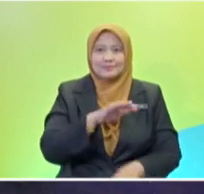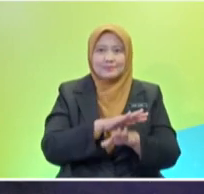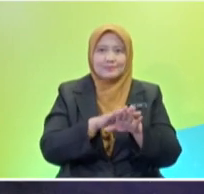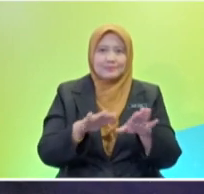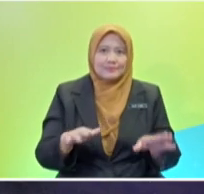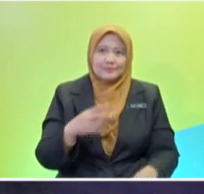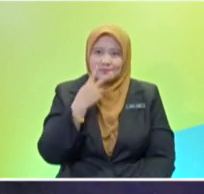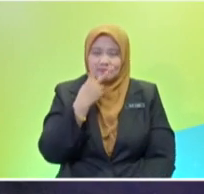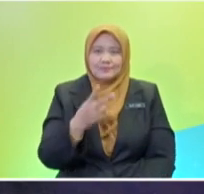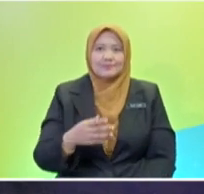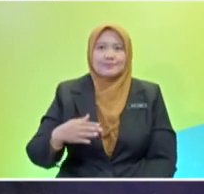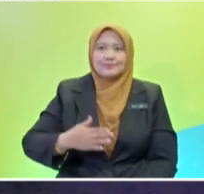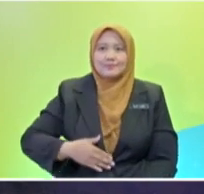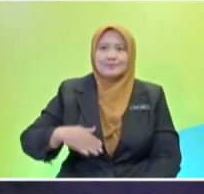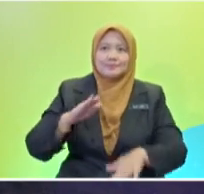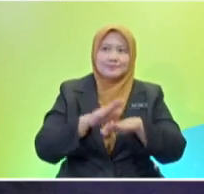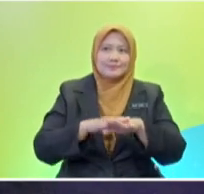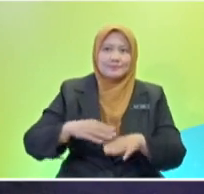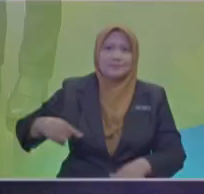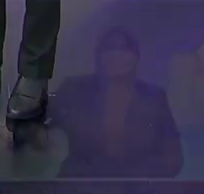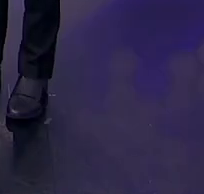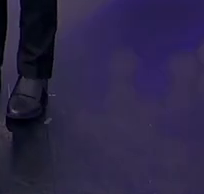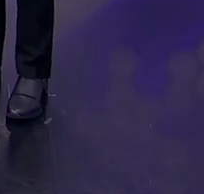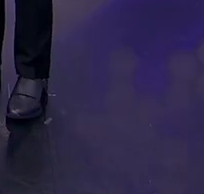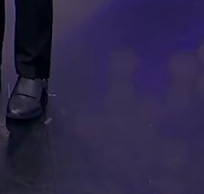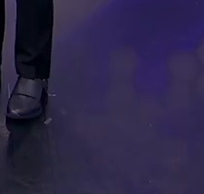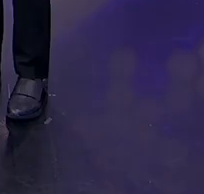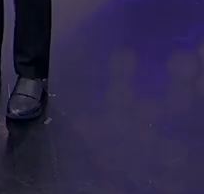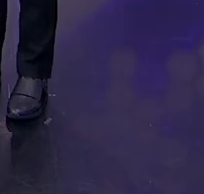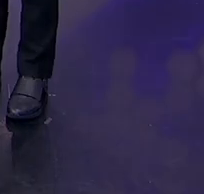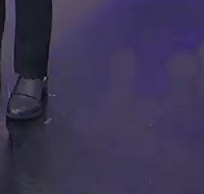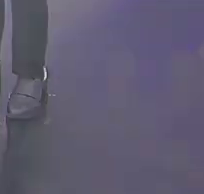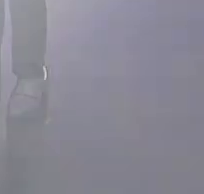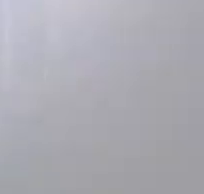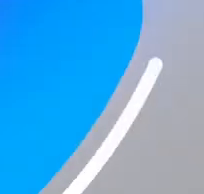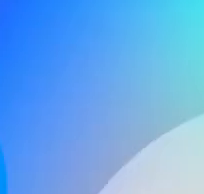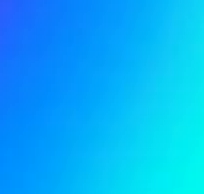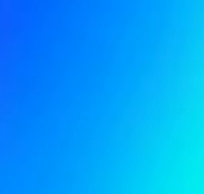tak pernah tengok baru atas pinggang pinggang atas